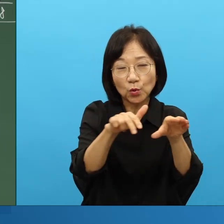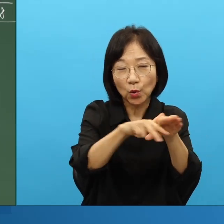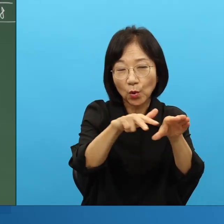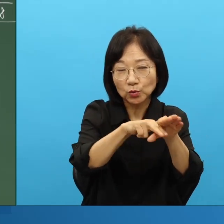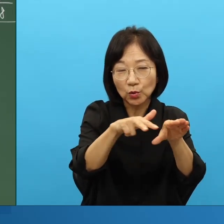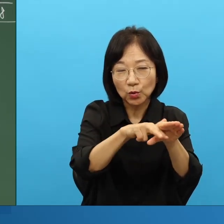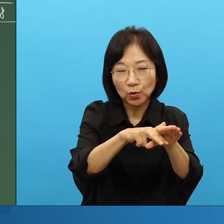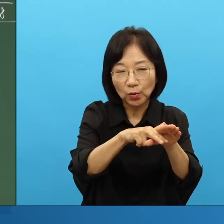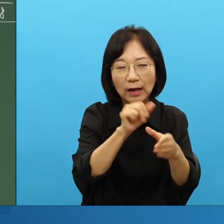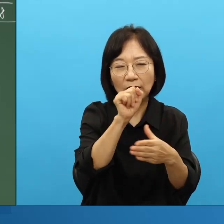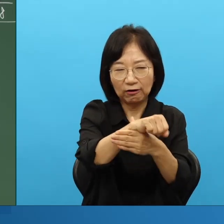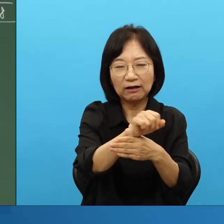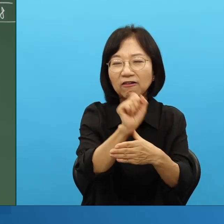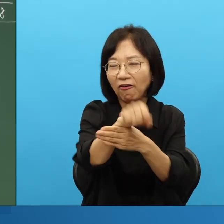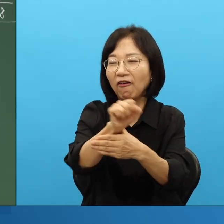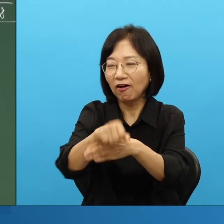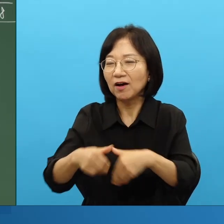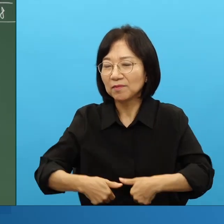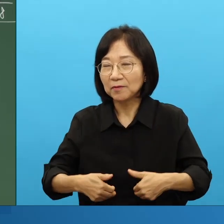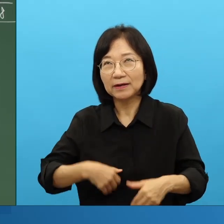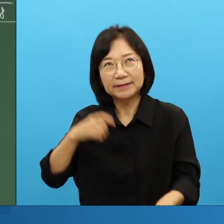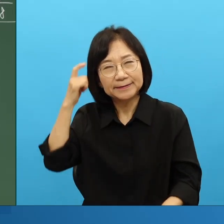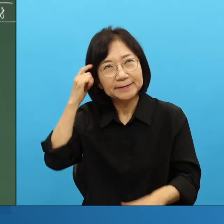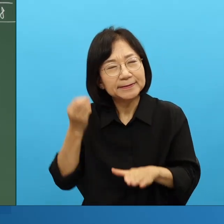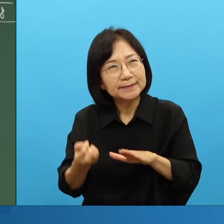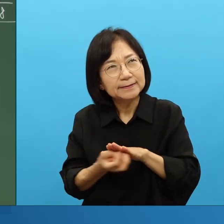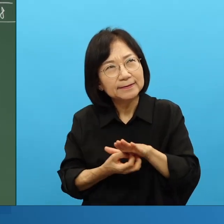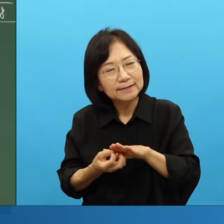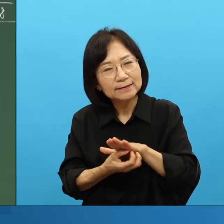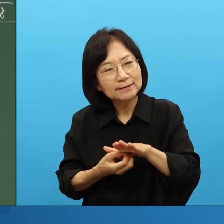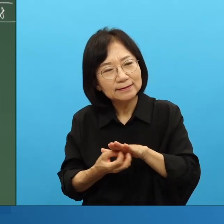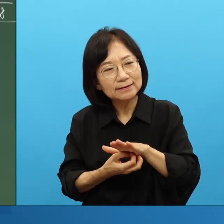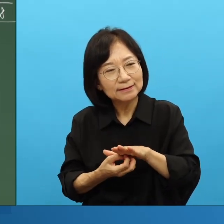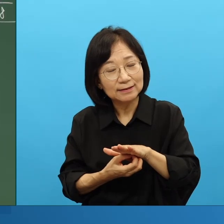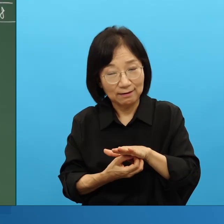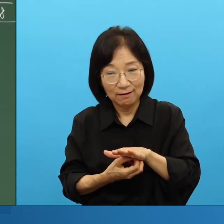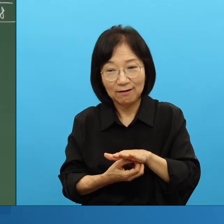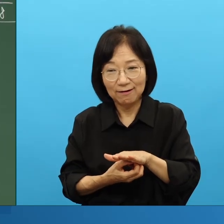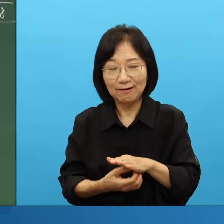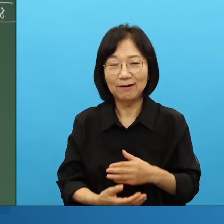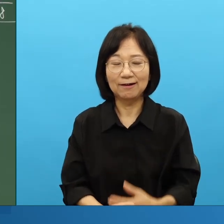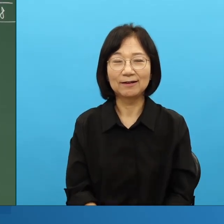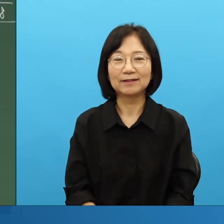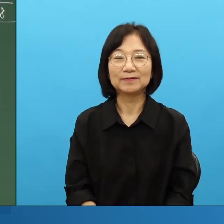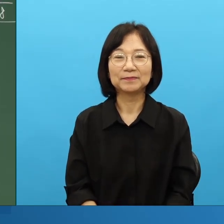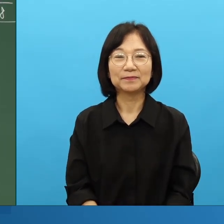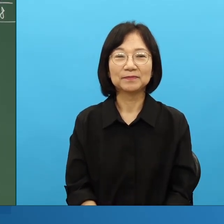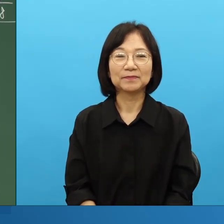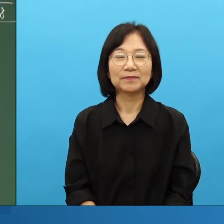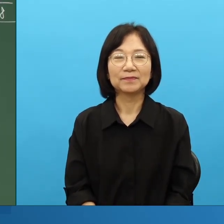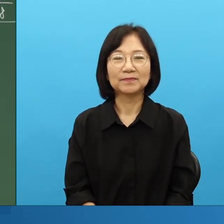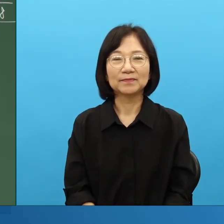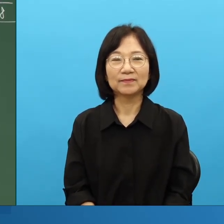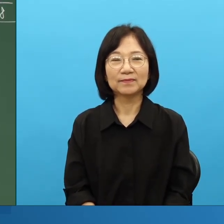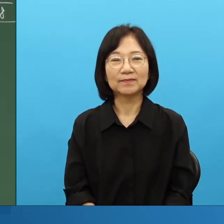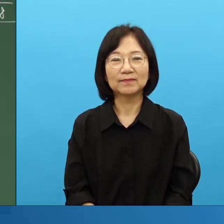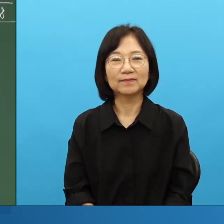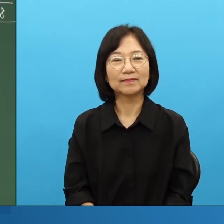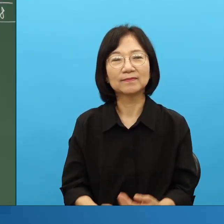자기 딴 하는 이제 머리를 쓴 거예요. 是按照自己的聪明，他有了很多的想法。 그러니 이게 완전 엉망진창 돼 죽는